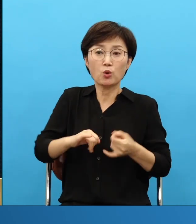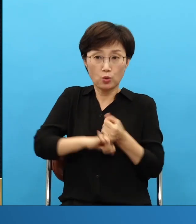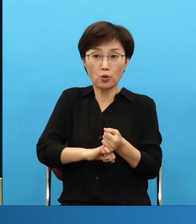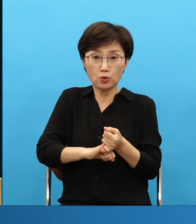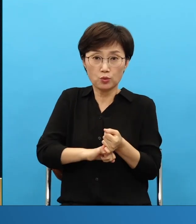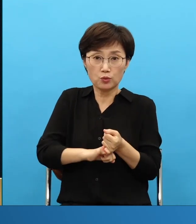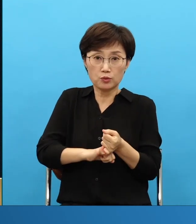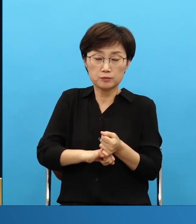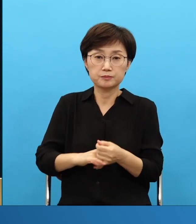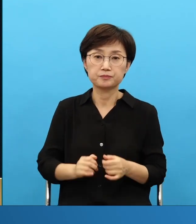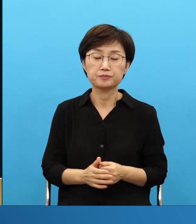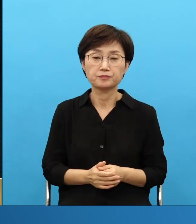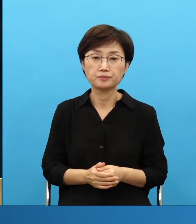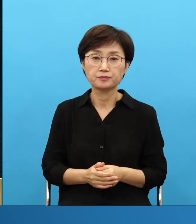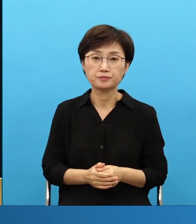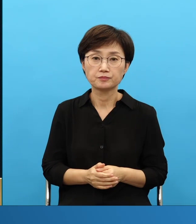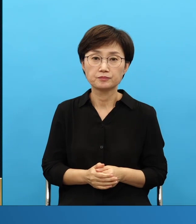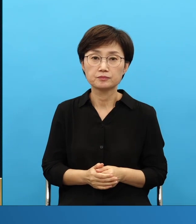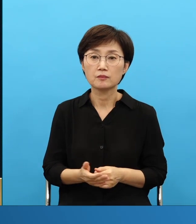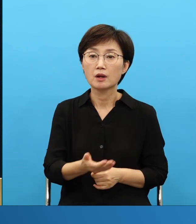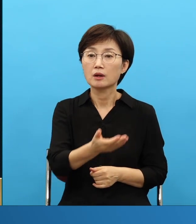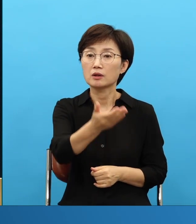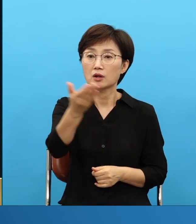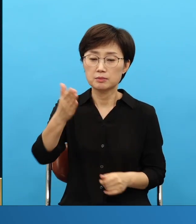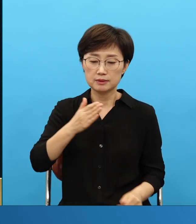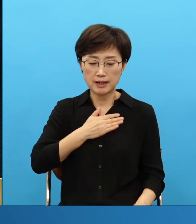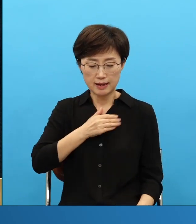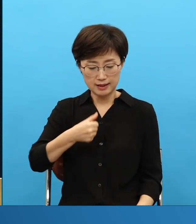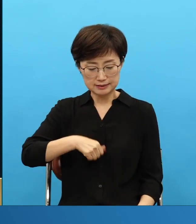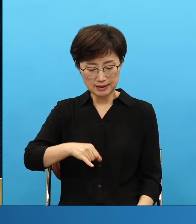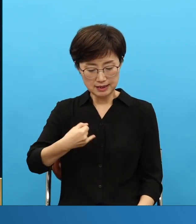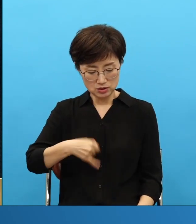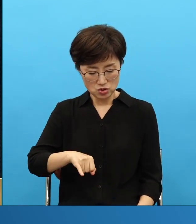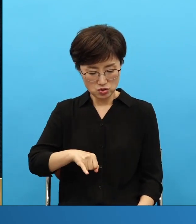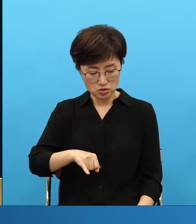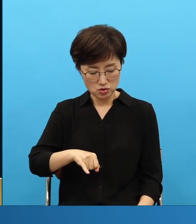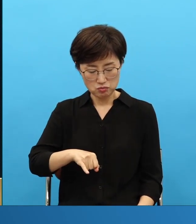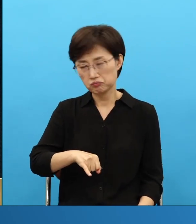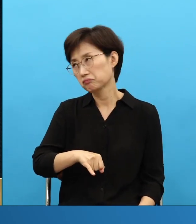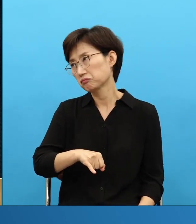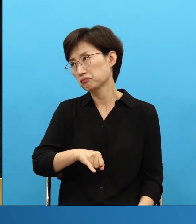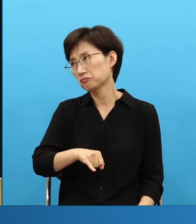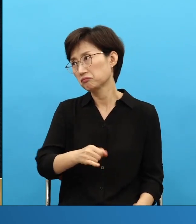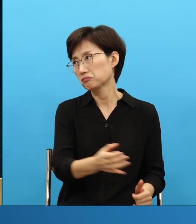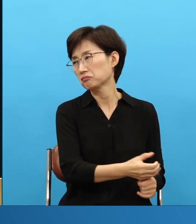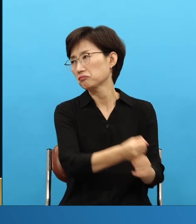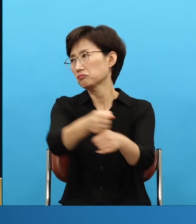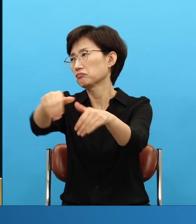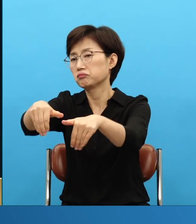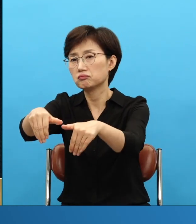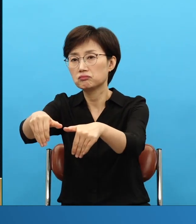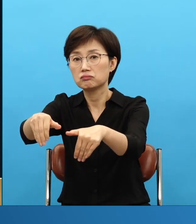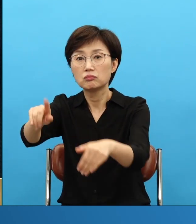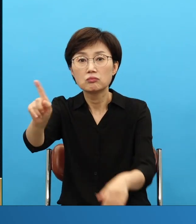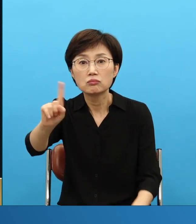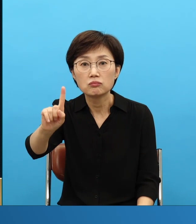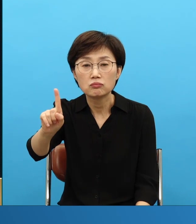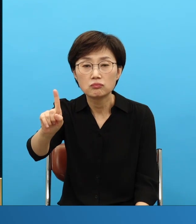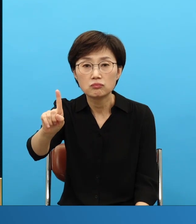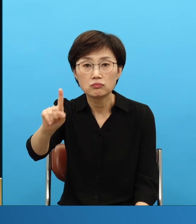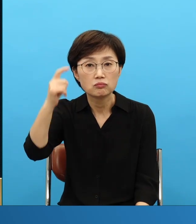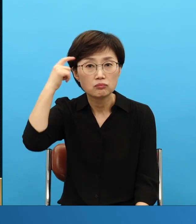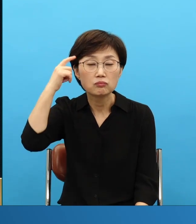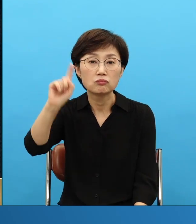today. 여러분의 후대들이 노예로 포로로 속국으로 끌리다면 어떻게 되겠어요? What will happen if your